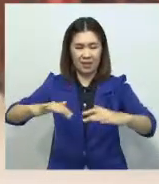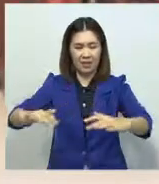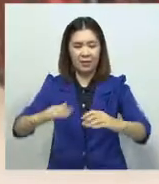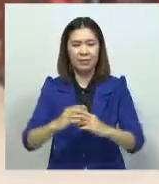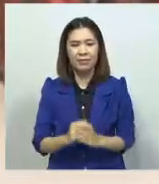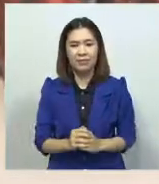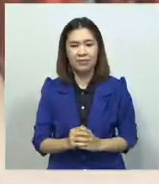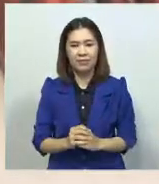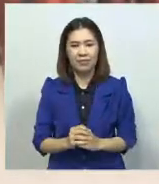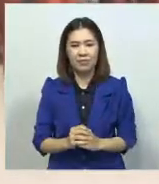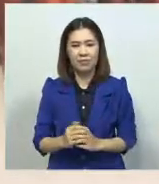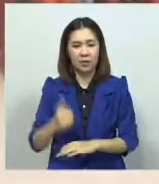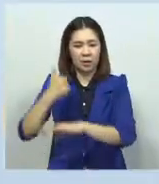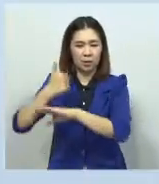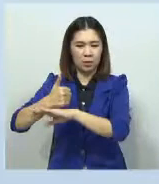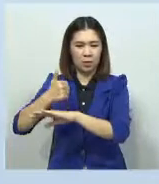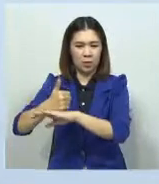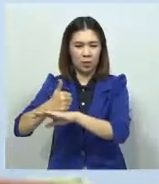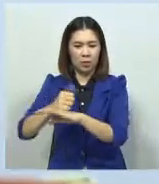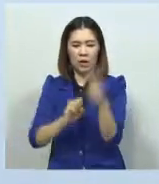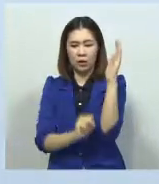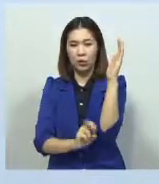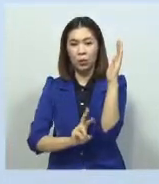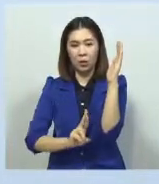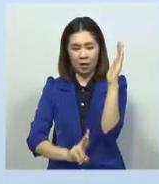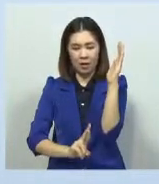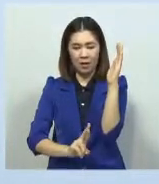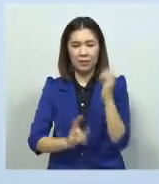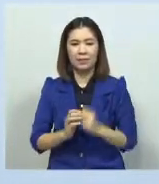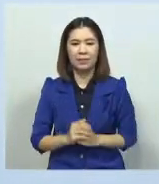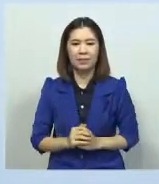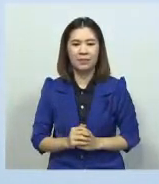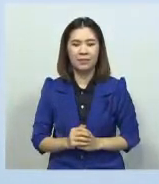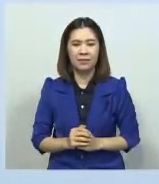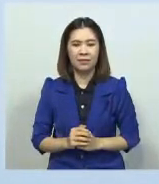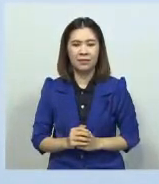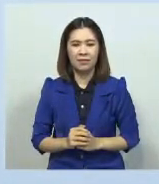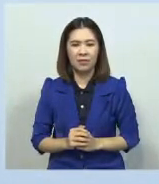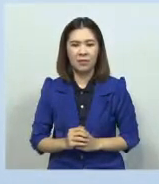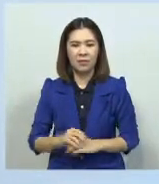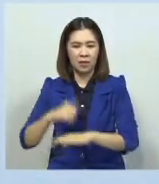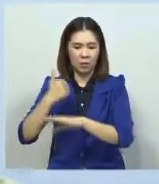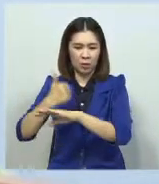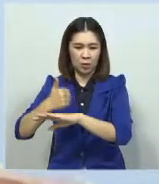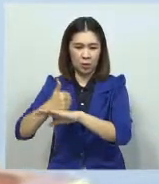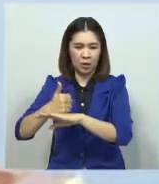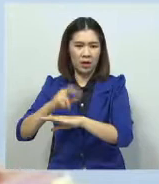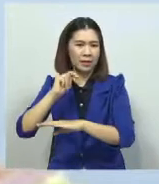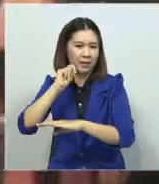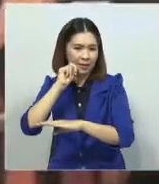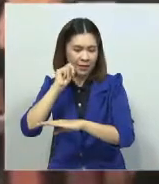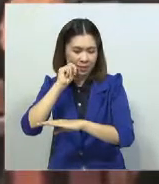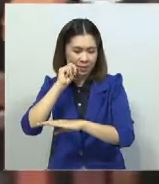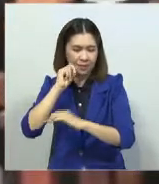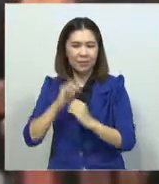ยมีนายวิชวุฒิจินโตผู้ว่าราชการจังหวัดสุราษฎร์ธานีนายนภรัตน์เมธาวีกุลชัยผู้ว่าการประปาส่วนภูมิภาค